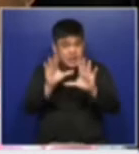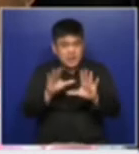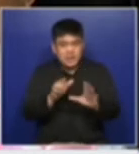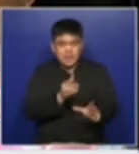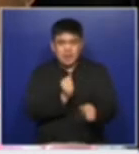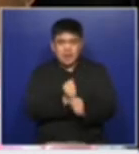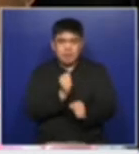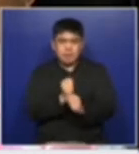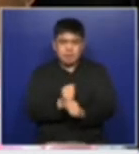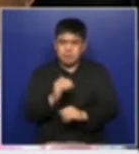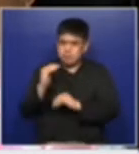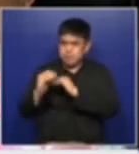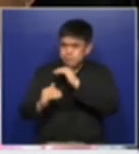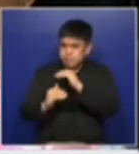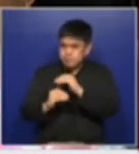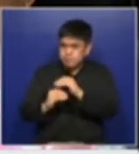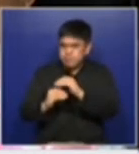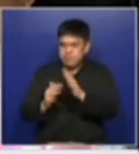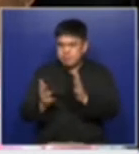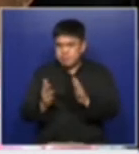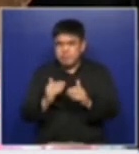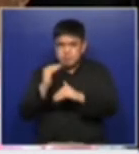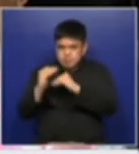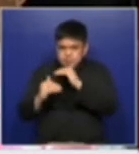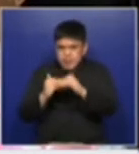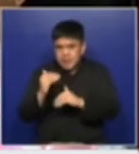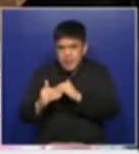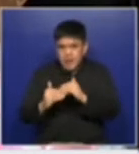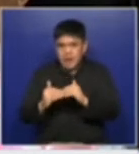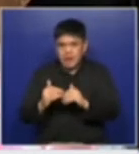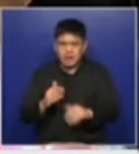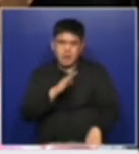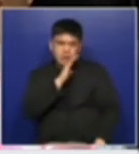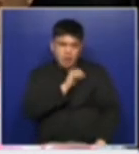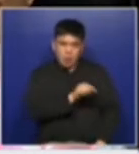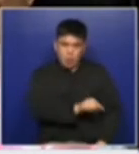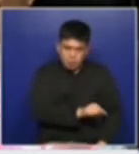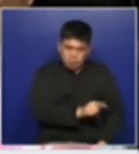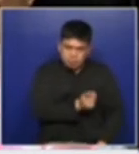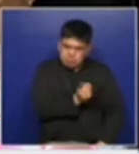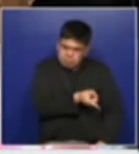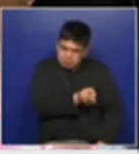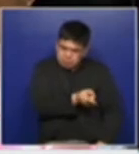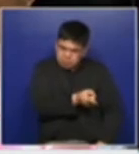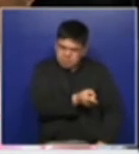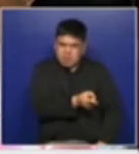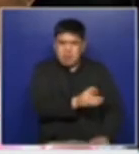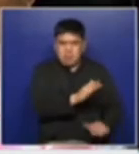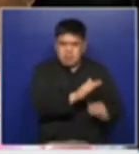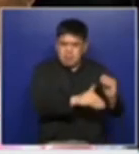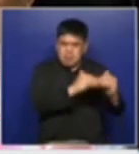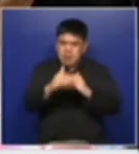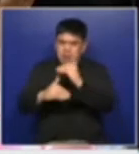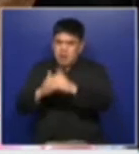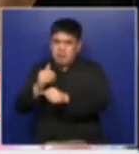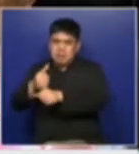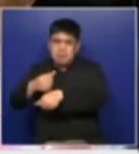ณะพัฒนาการพัฒนาจากเดิมและเป็นประโยชน์ในเชิงป